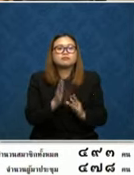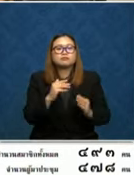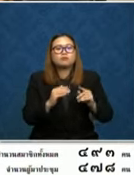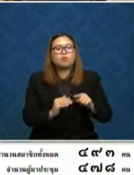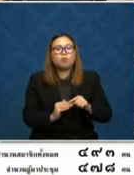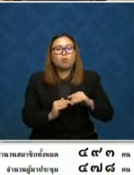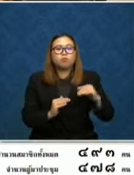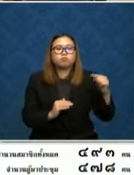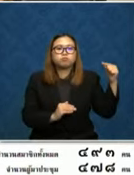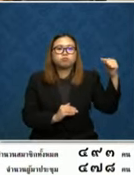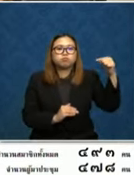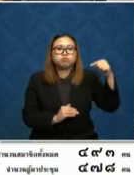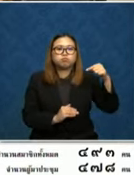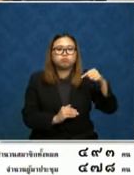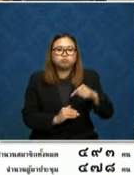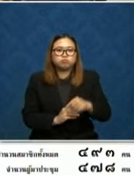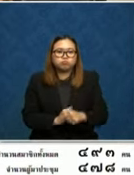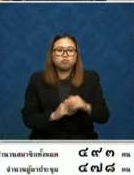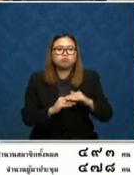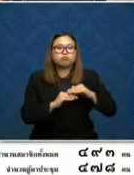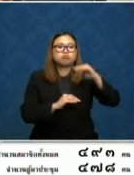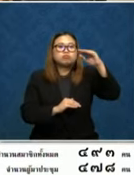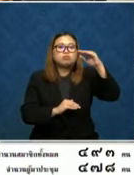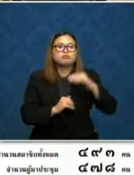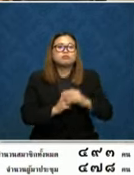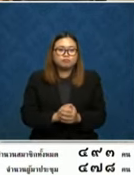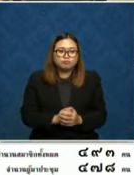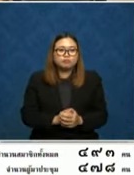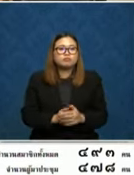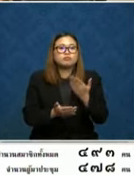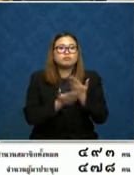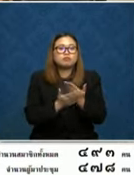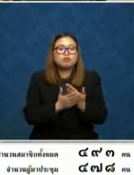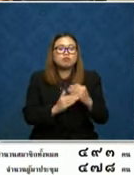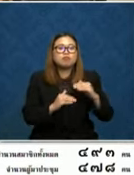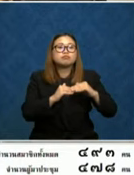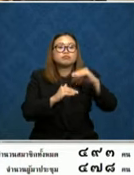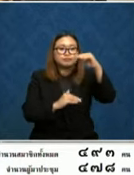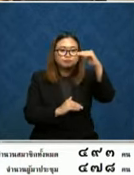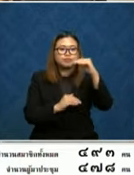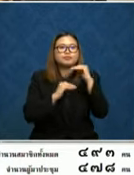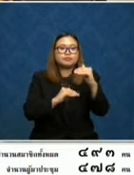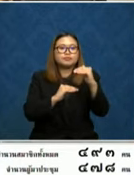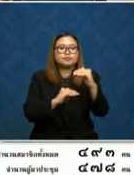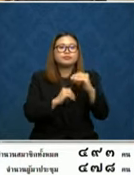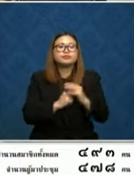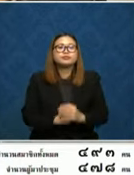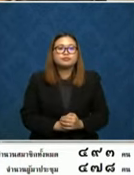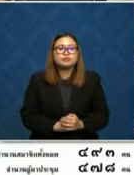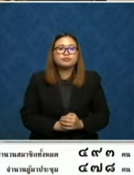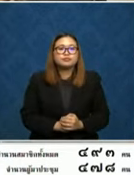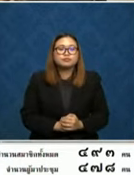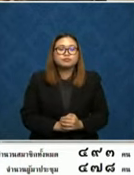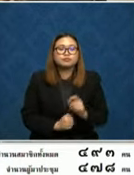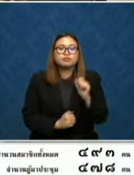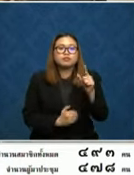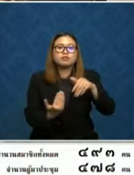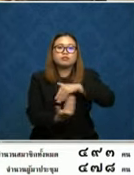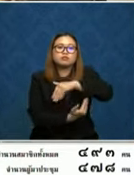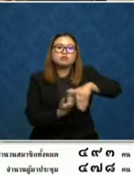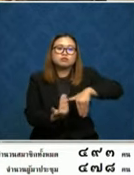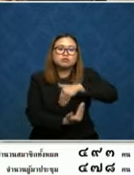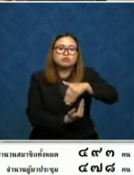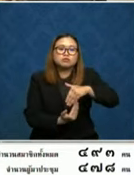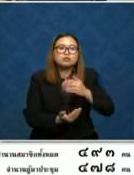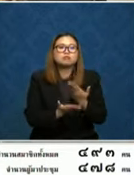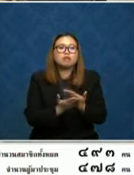ไว้ซึ่งทำให้ค่าใช้จ่ายคาดการสูงขึ้นมากกว่างบประมาณที่กำหนดอีกทั้งภาวะเศรษฐกิจที่ไม่มั่นคง